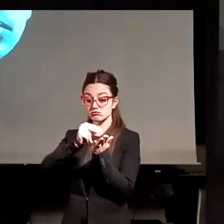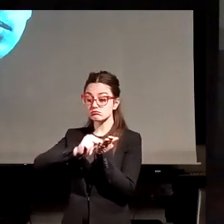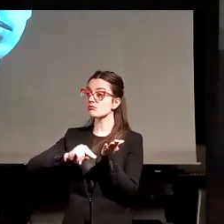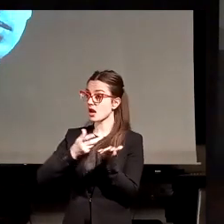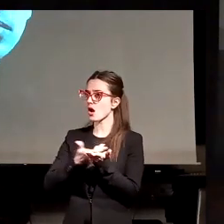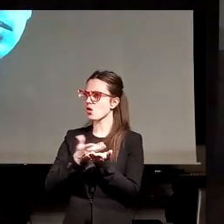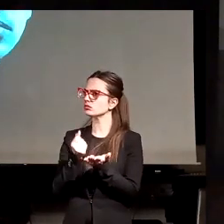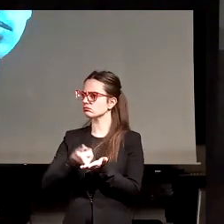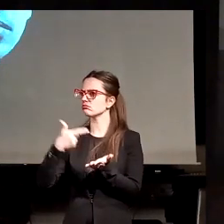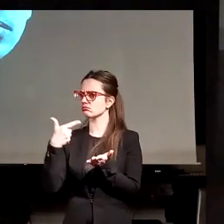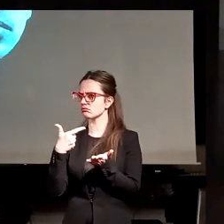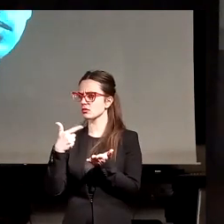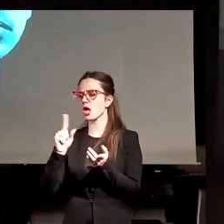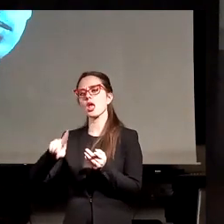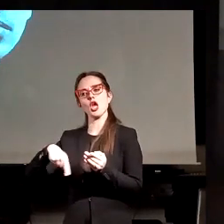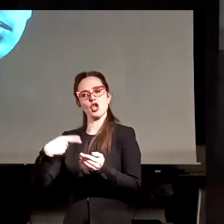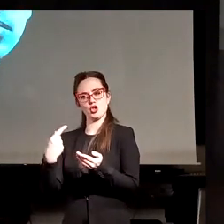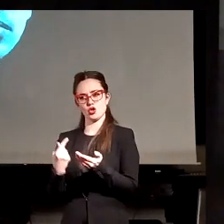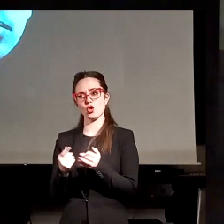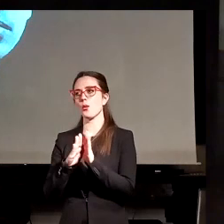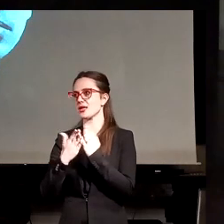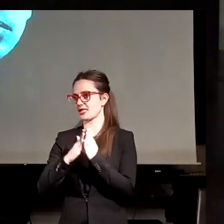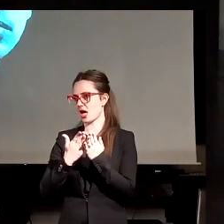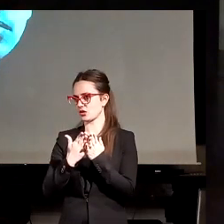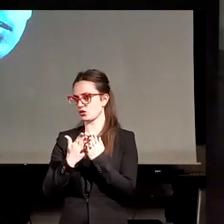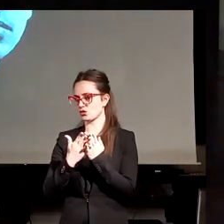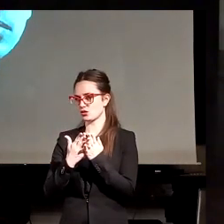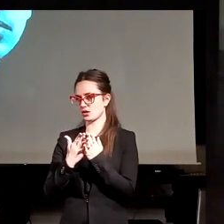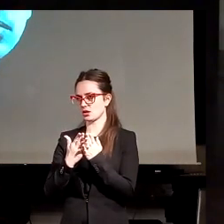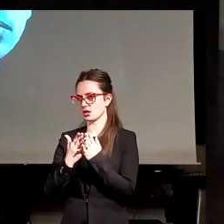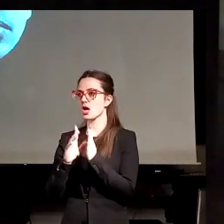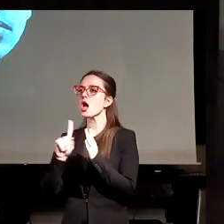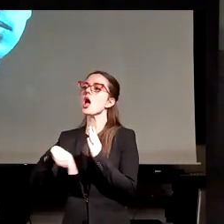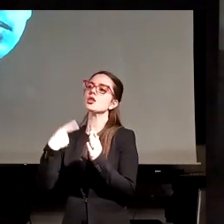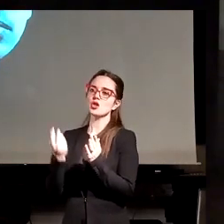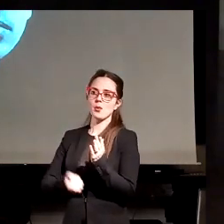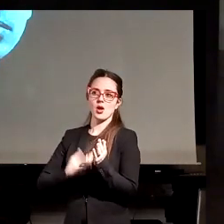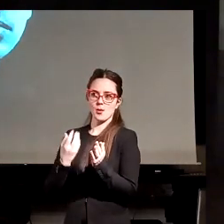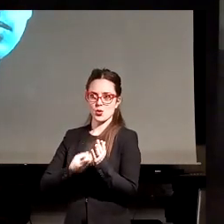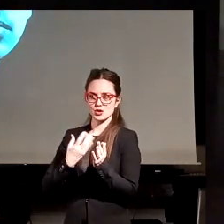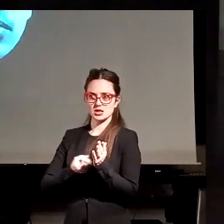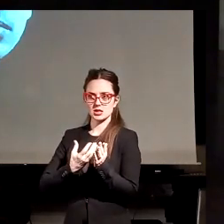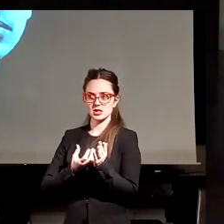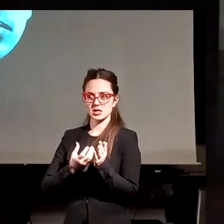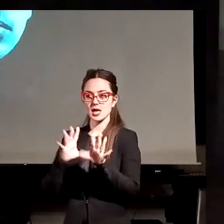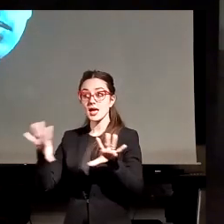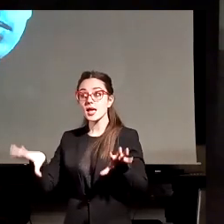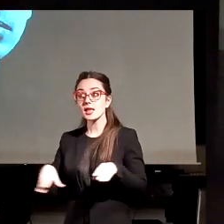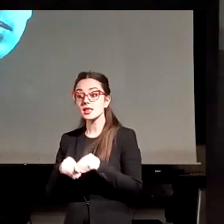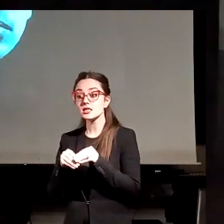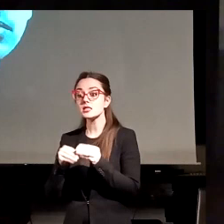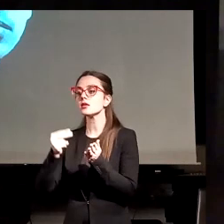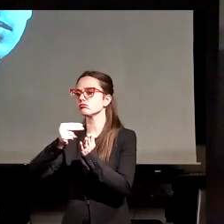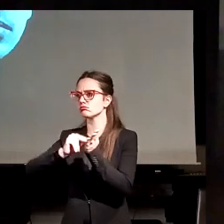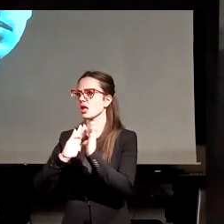dopo dopo i saggi perché dopo dopo la poesia inizia con con dei saggi